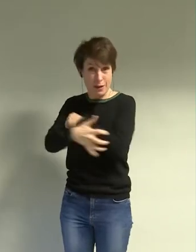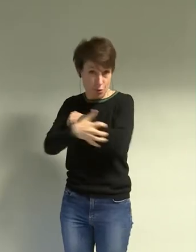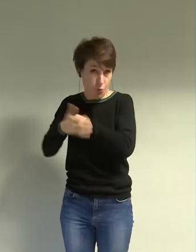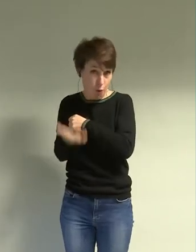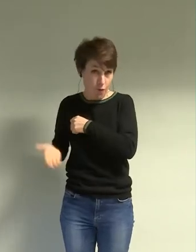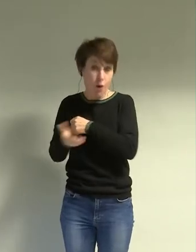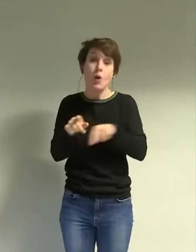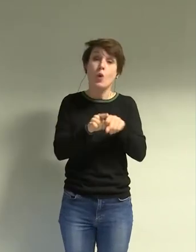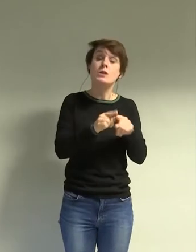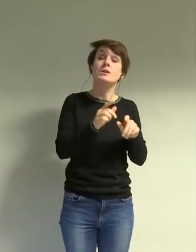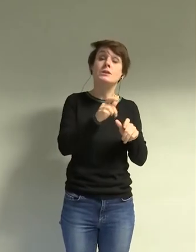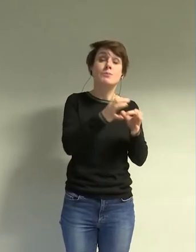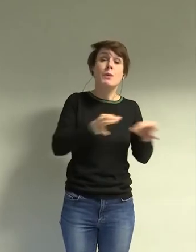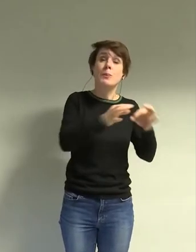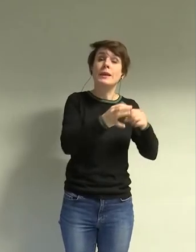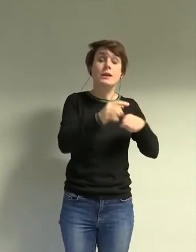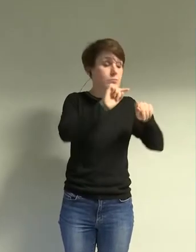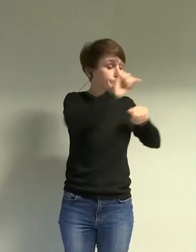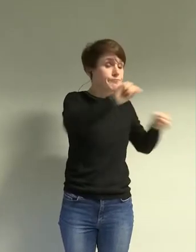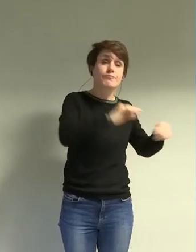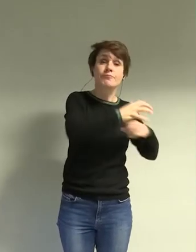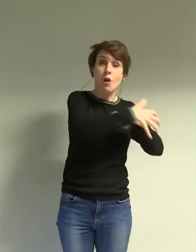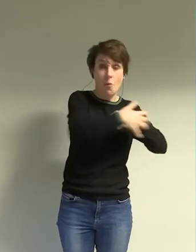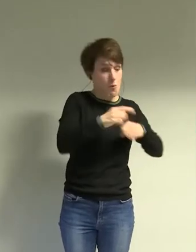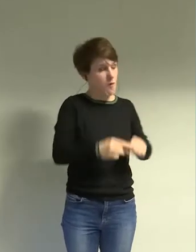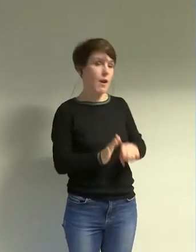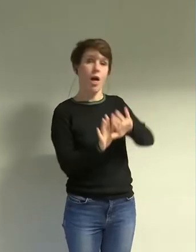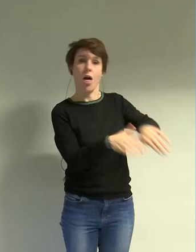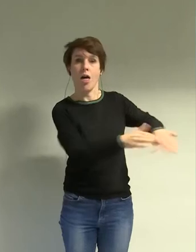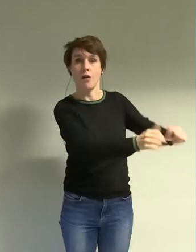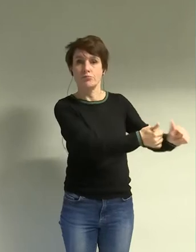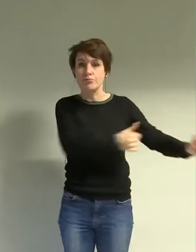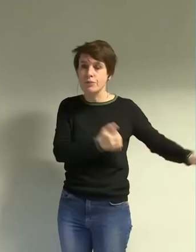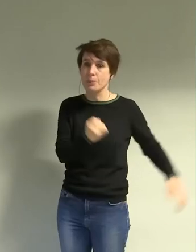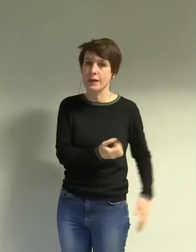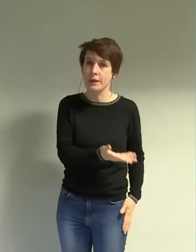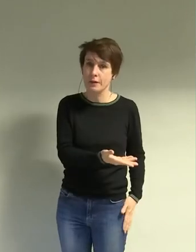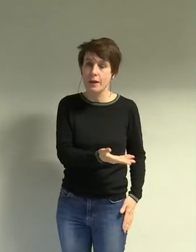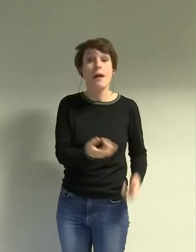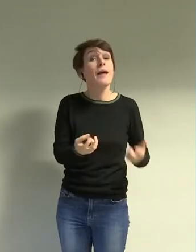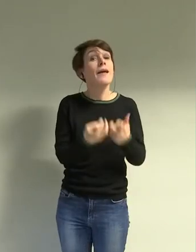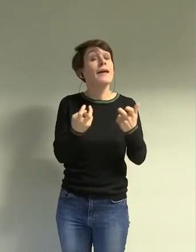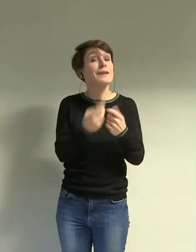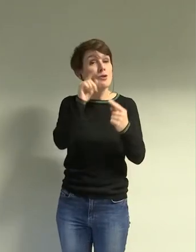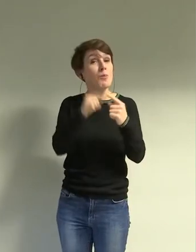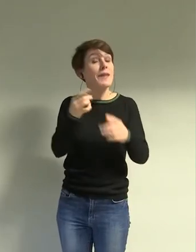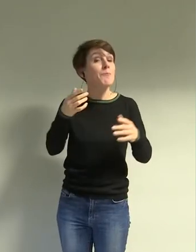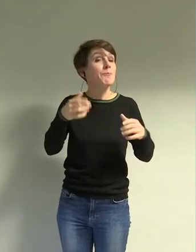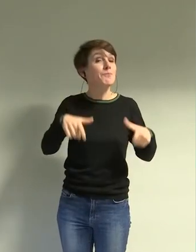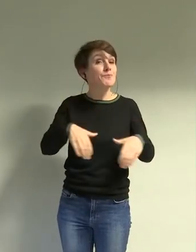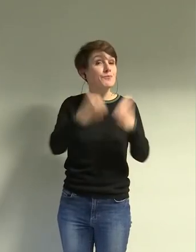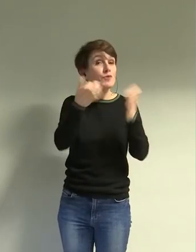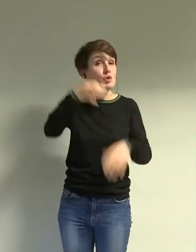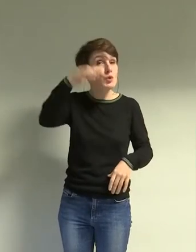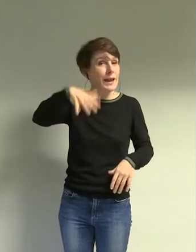plus satisfaisant le c'est l'exemple du nucléaire civil est symbolique et symbolique des folies budgétaire